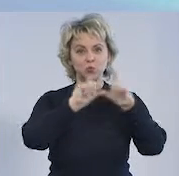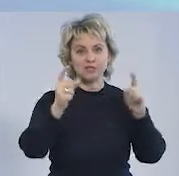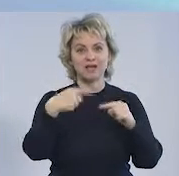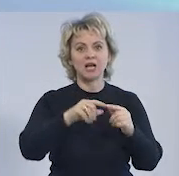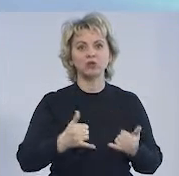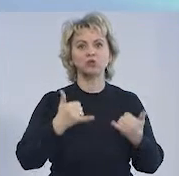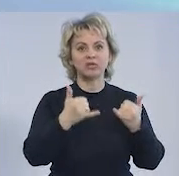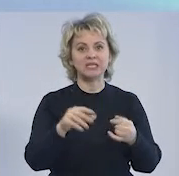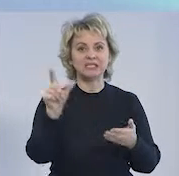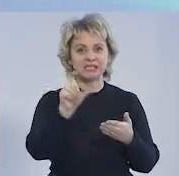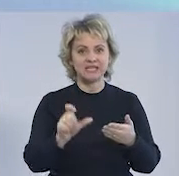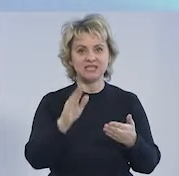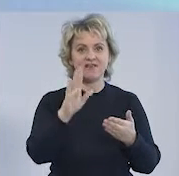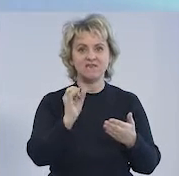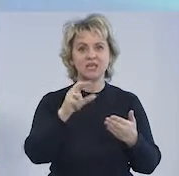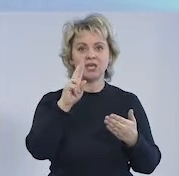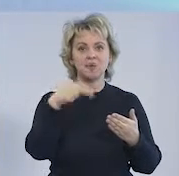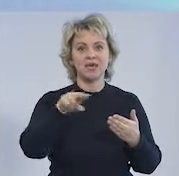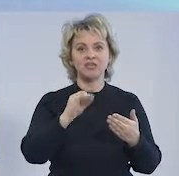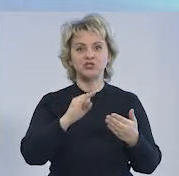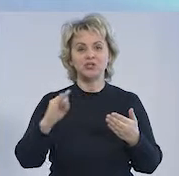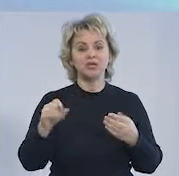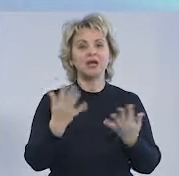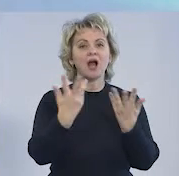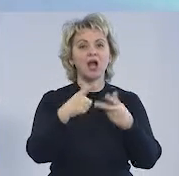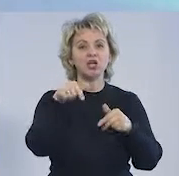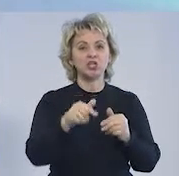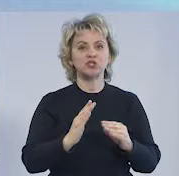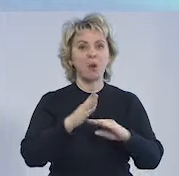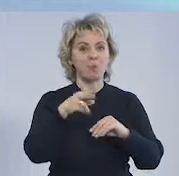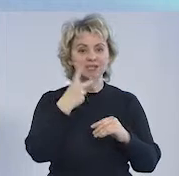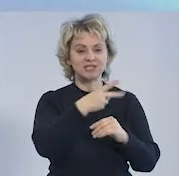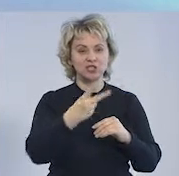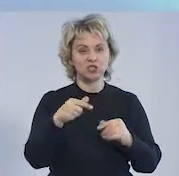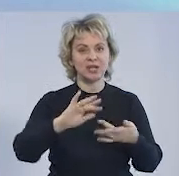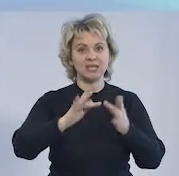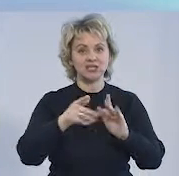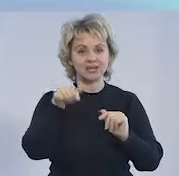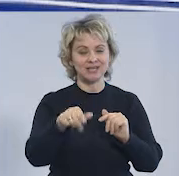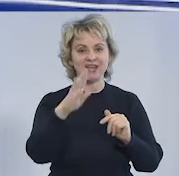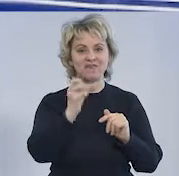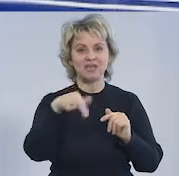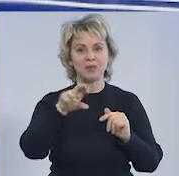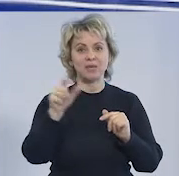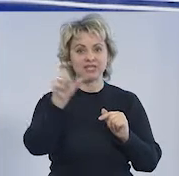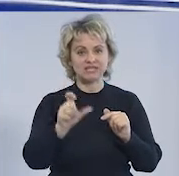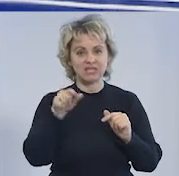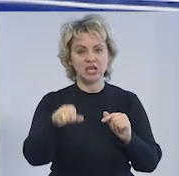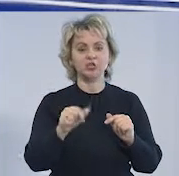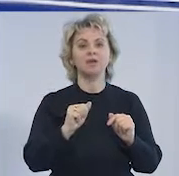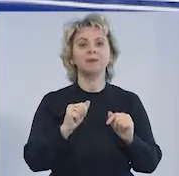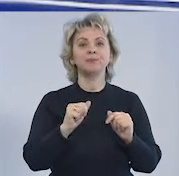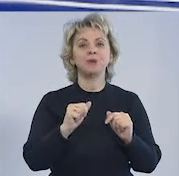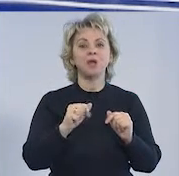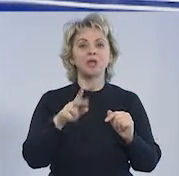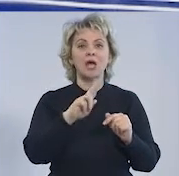которым посвящены статьи в Википедии. Количество посещений страницы Википедии, статьи Википедии.